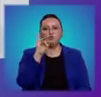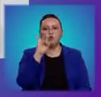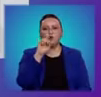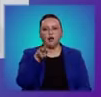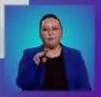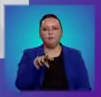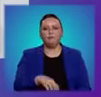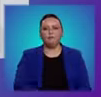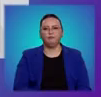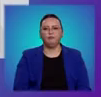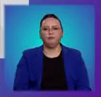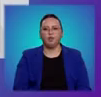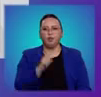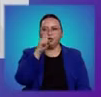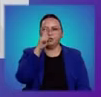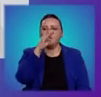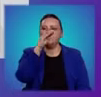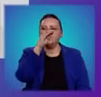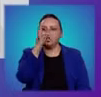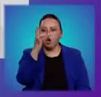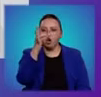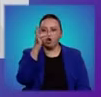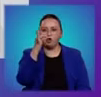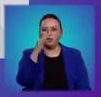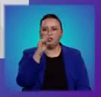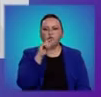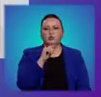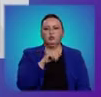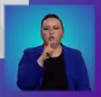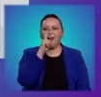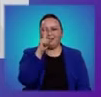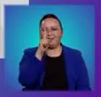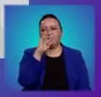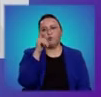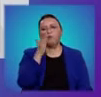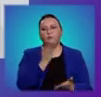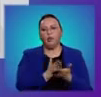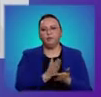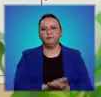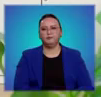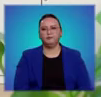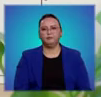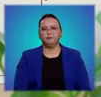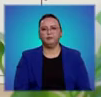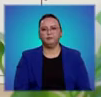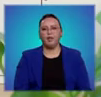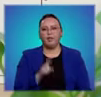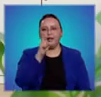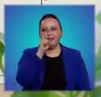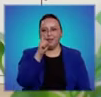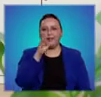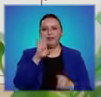байна. За жөө өөтөөг бол монгол бичигт чөтөө гэдэг үгэн өгөл тохиолдож байна. Чэгийн